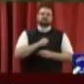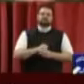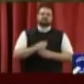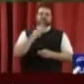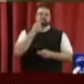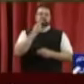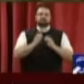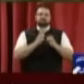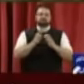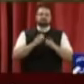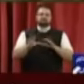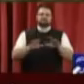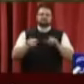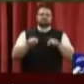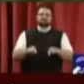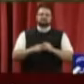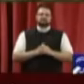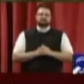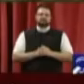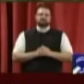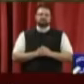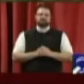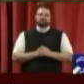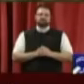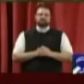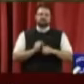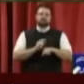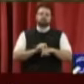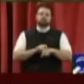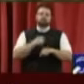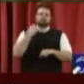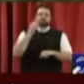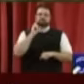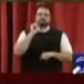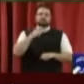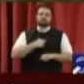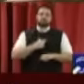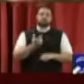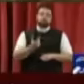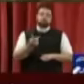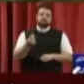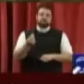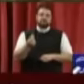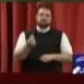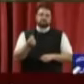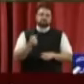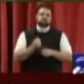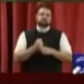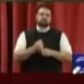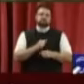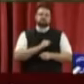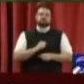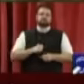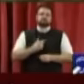totuși de vibrația asta de care spui. Așa. În momentul în care omul are posibilități financiare sau își creează, că nu îi pică nimănui din cer,